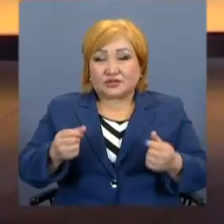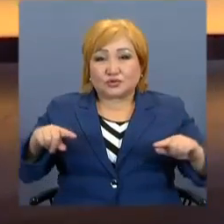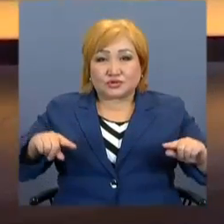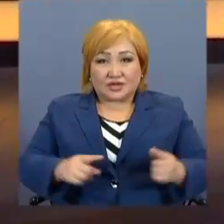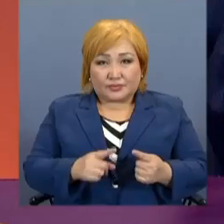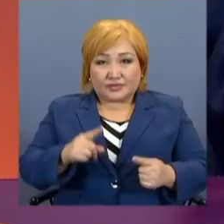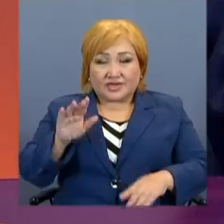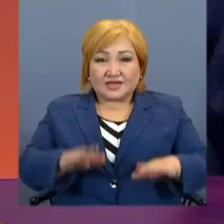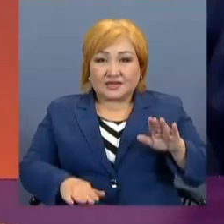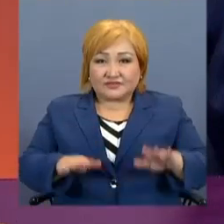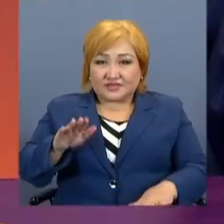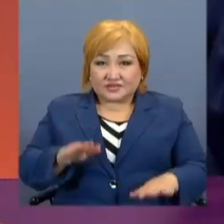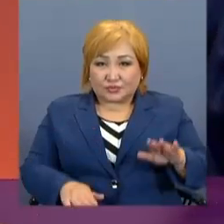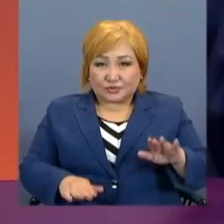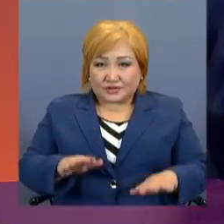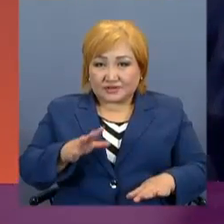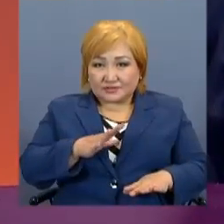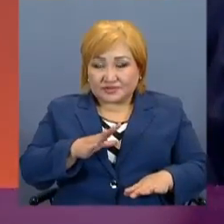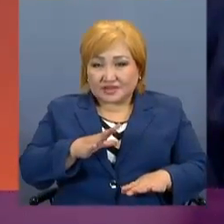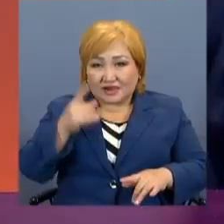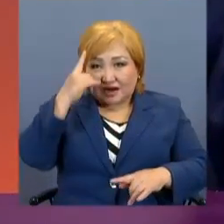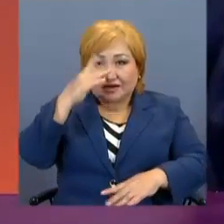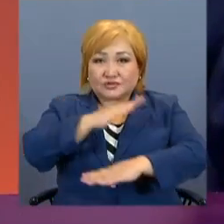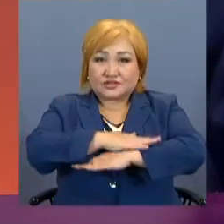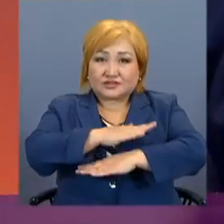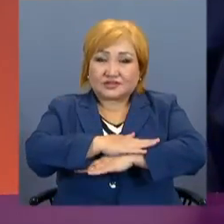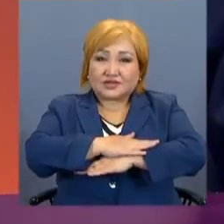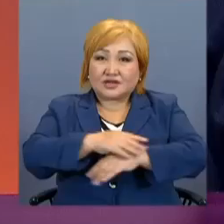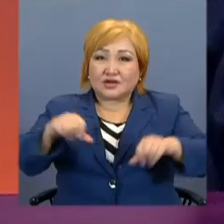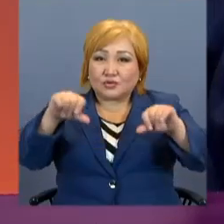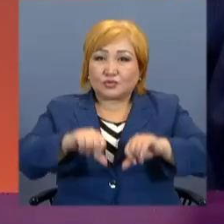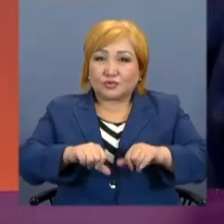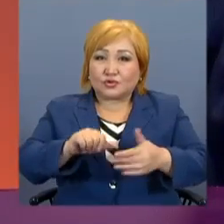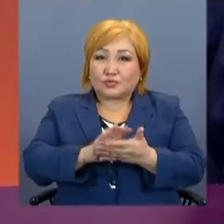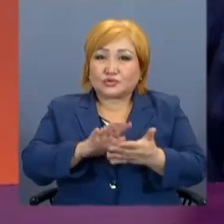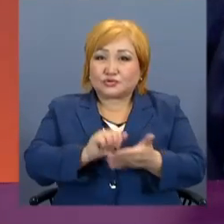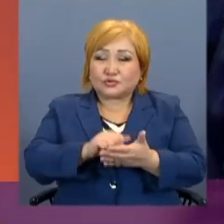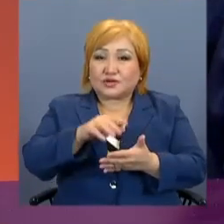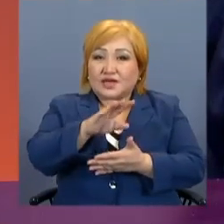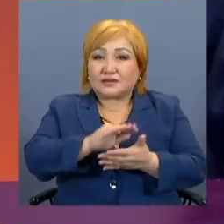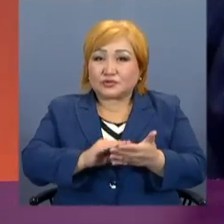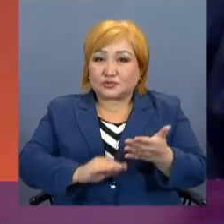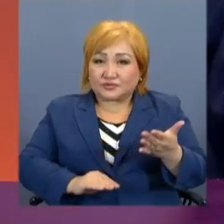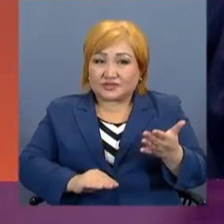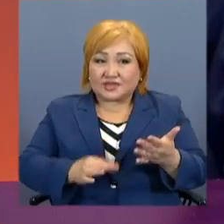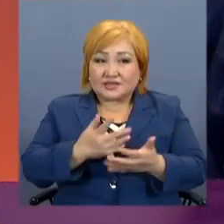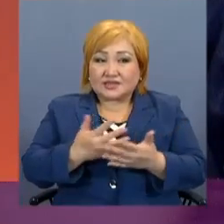таразыны өткізіп, әкімшілік құқық жаңа хаттамасын толтырып отқан кезде енді кейбір азаматтар бар,